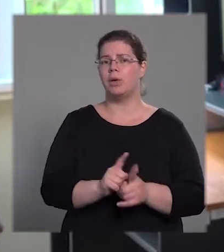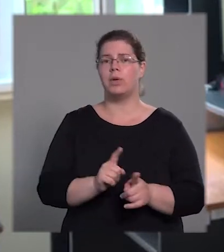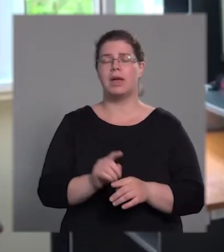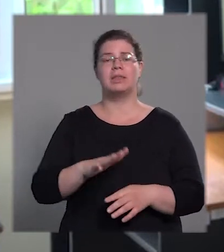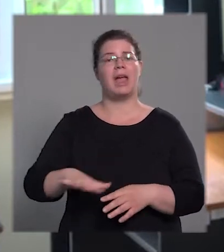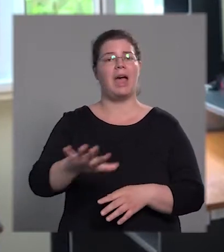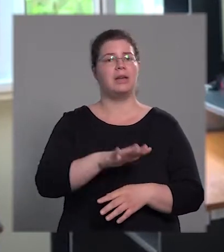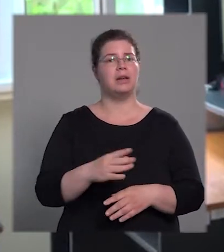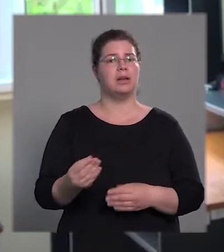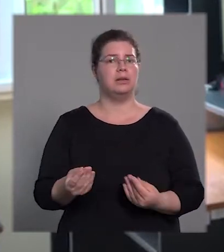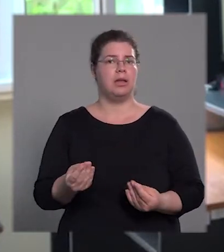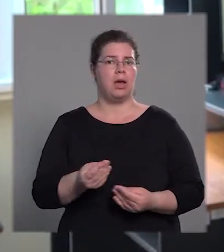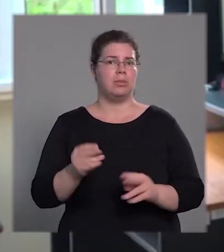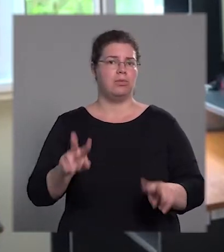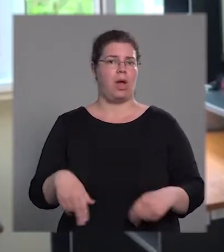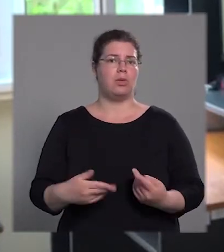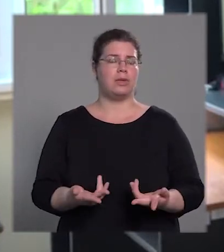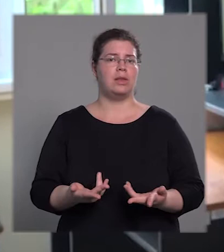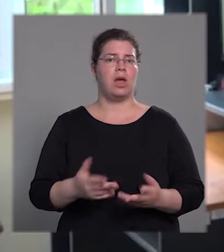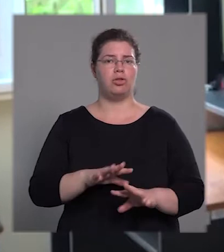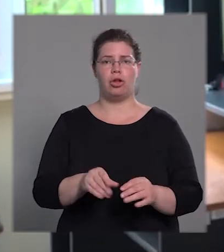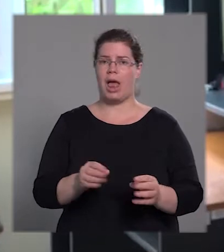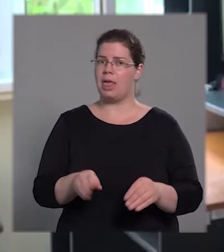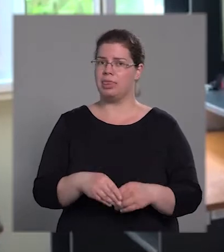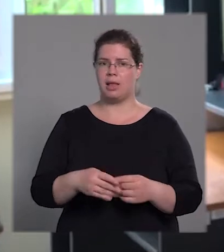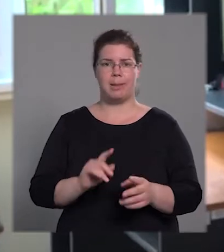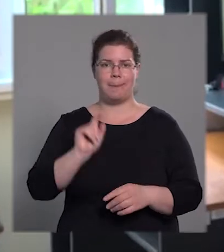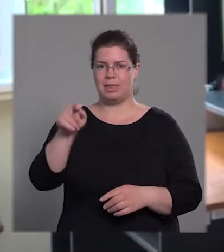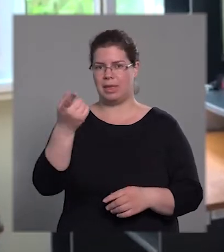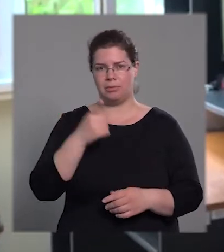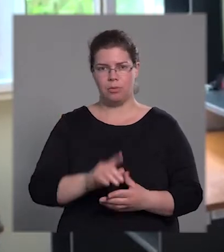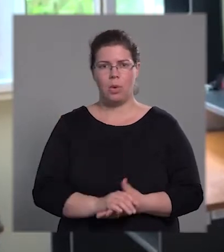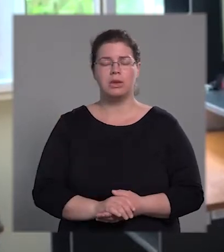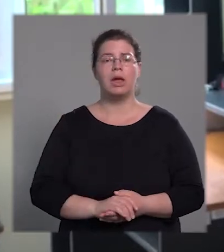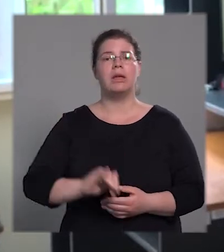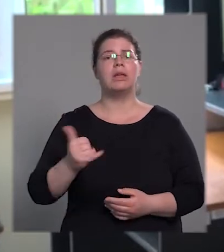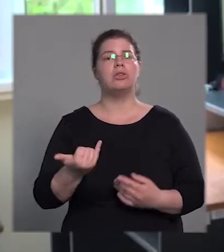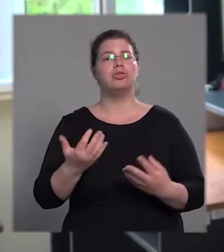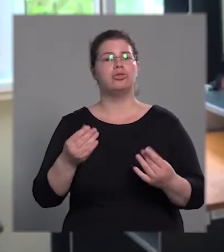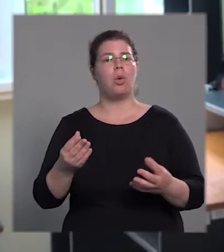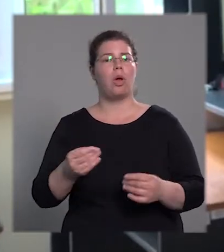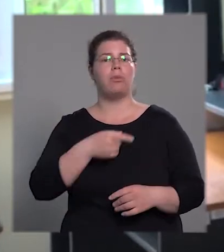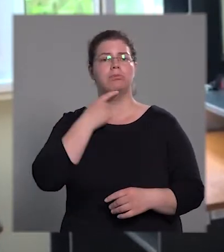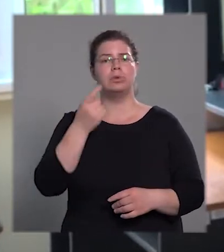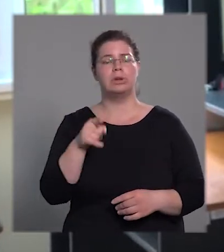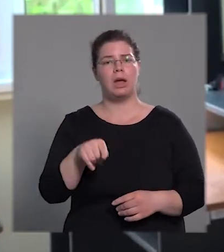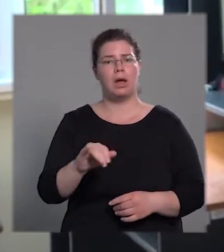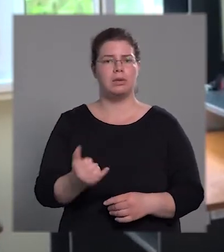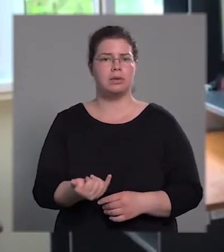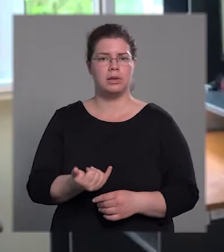tájakkal, amihez valószínűleg a családdal nem mentek volna el, és sokan mondták azt is,